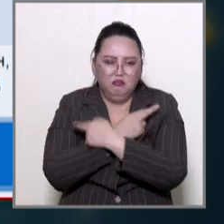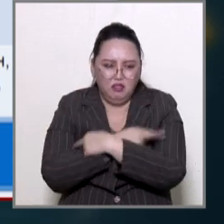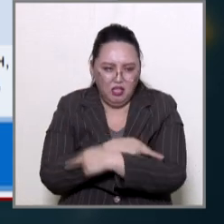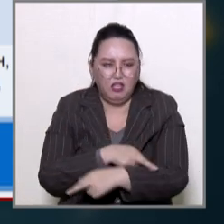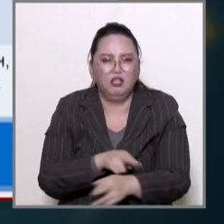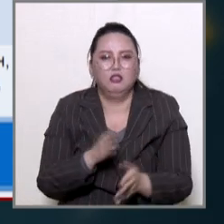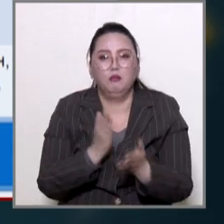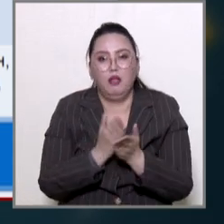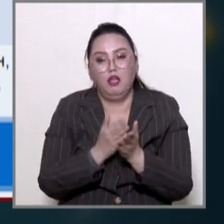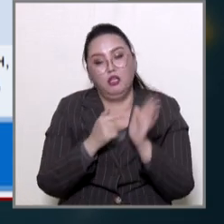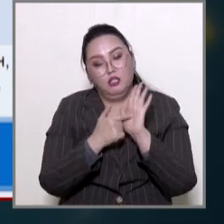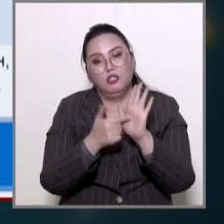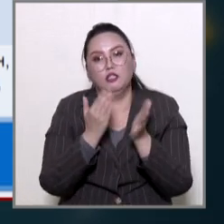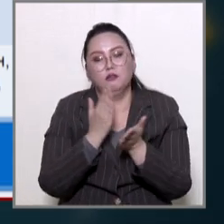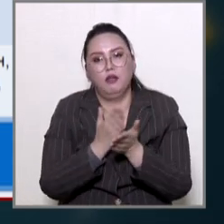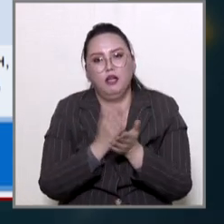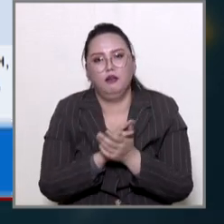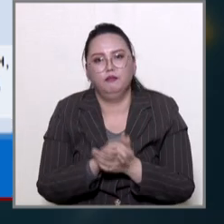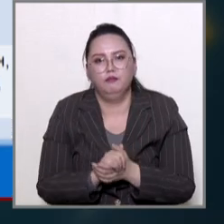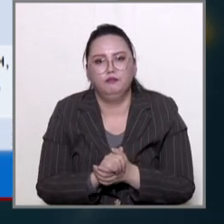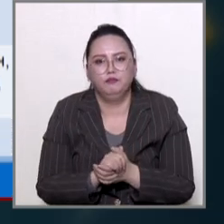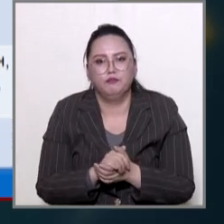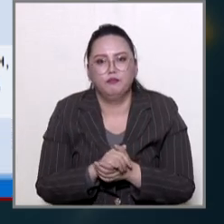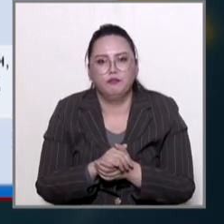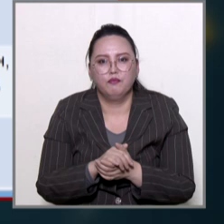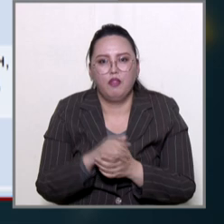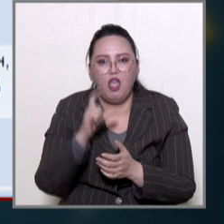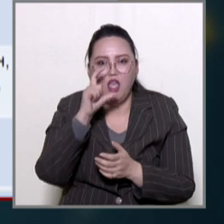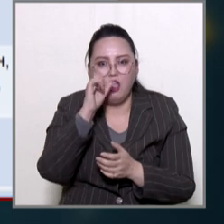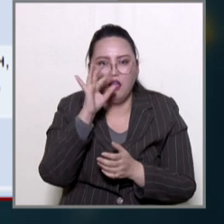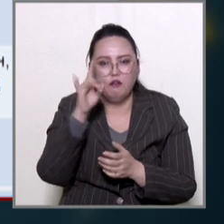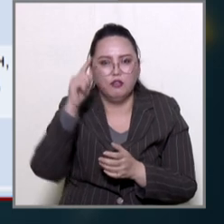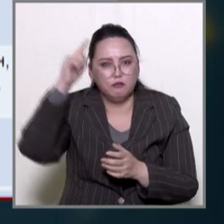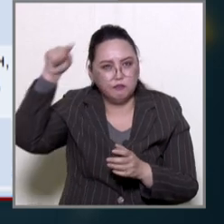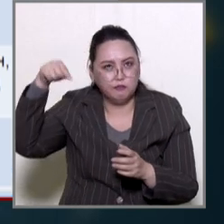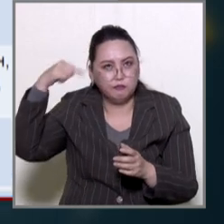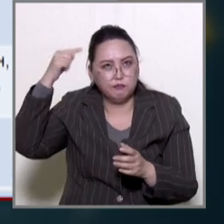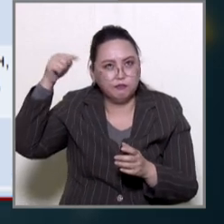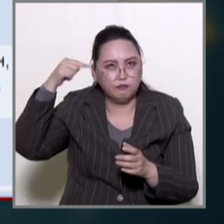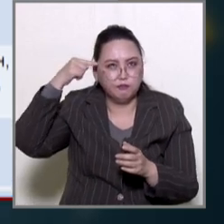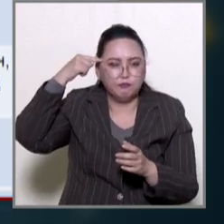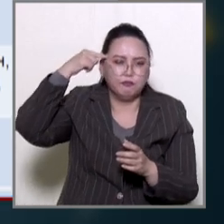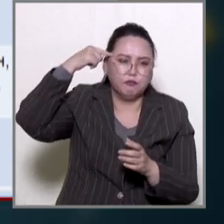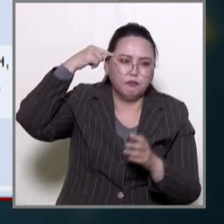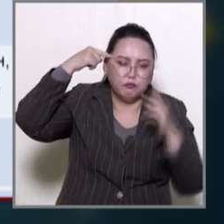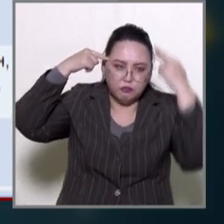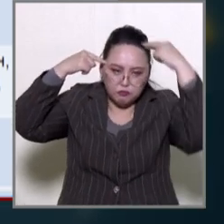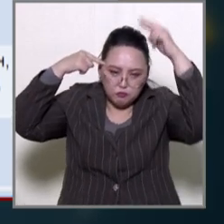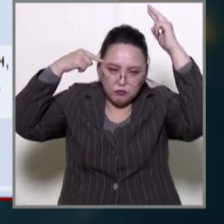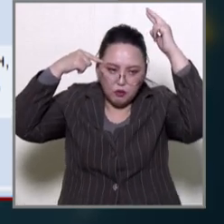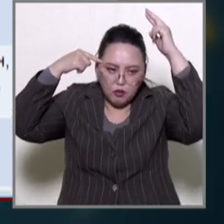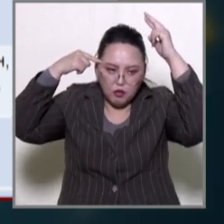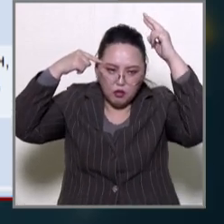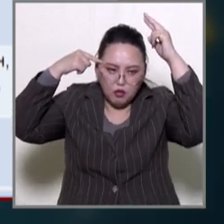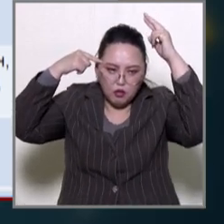гэсэн иймэрхүү өгүүлэмжүүд илэрч байгаа. Эвэр тархины бар хэсгийг цоолох тэр мөчөлд эвэр нь буруу ургаж гэсэн